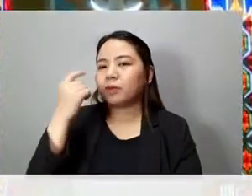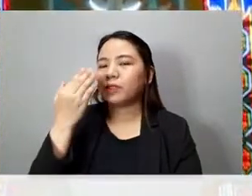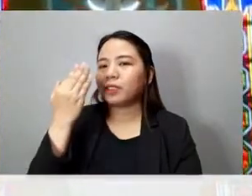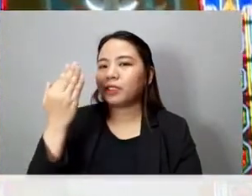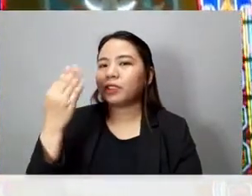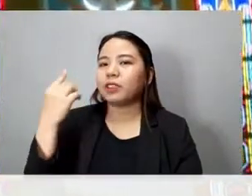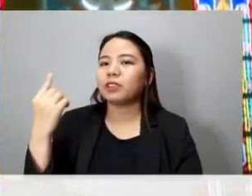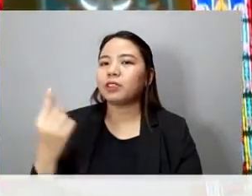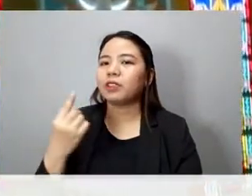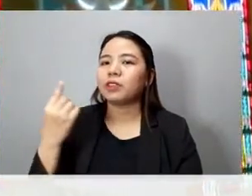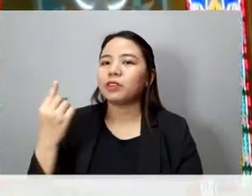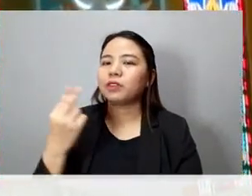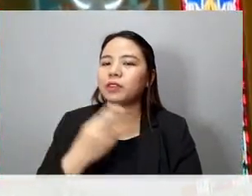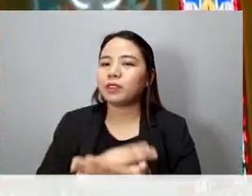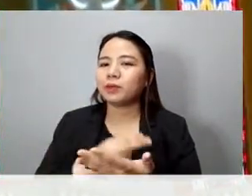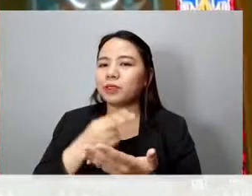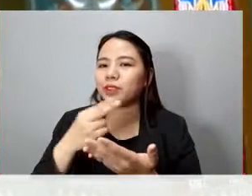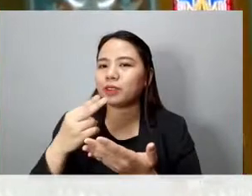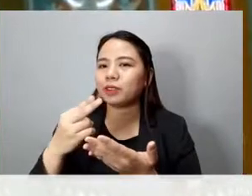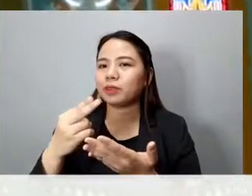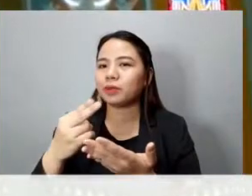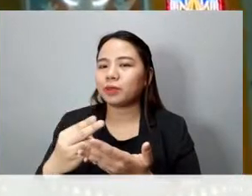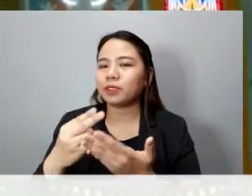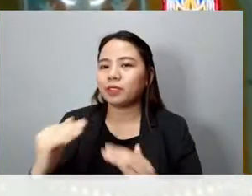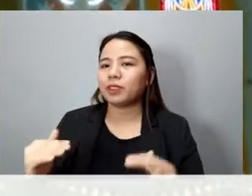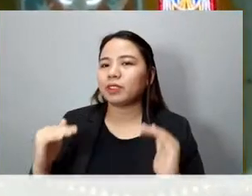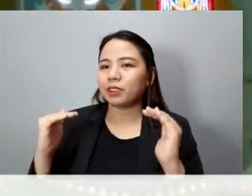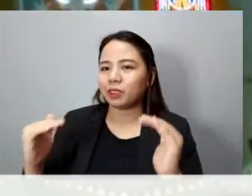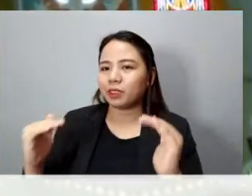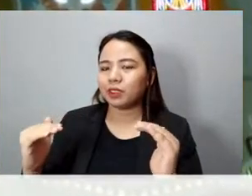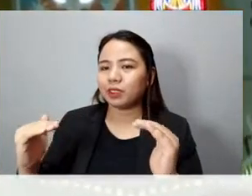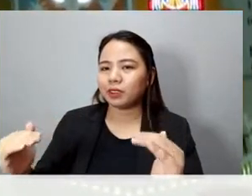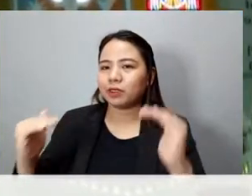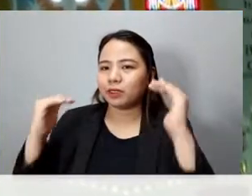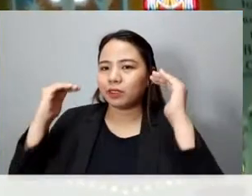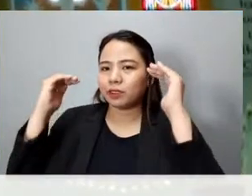Diyos, at ikaw lamang ang banal sa